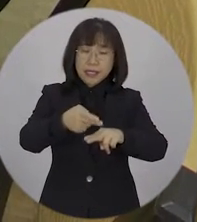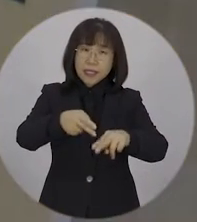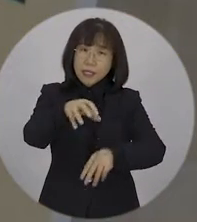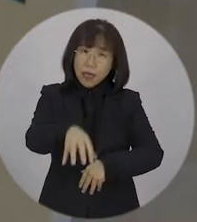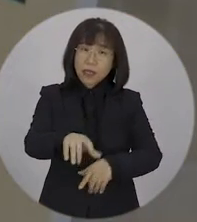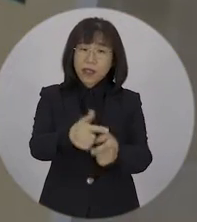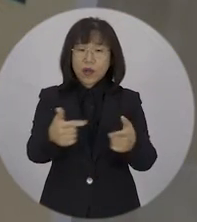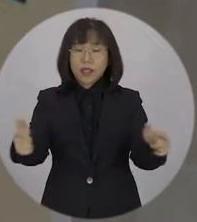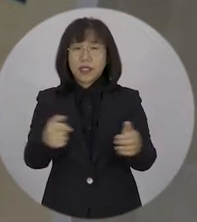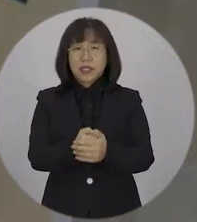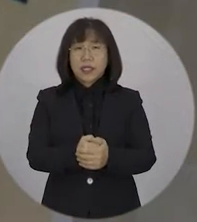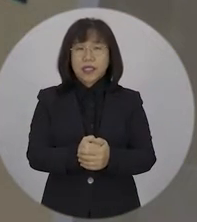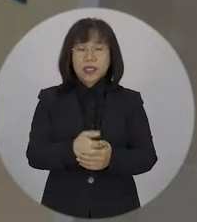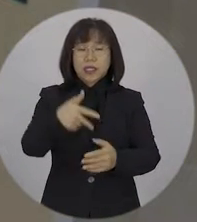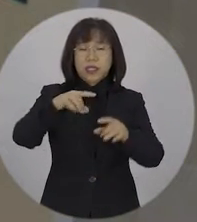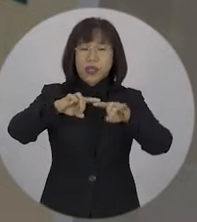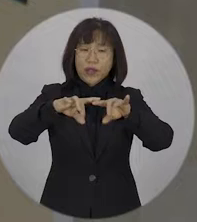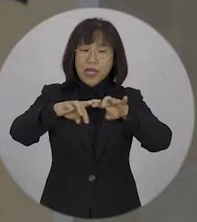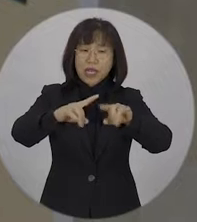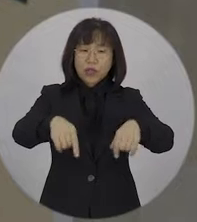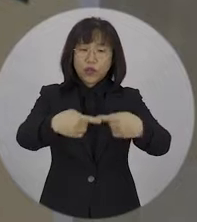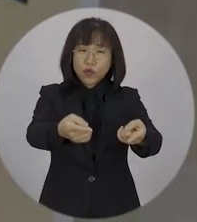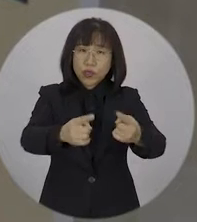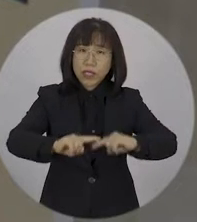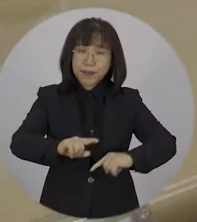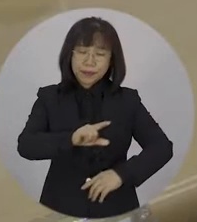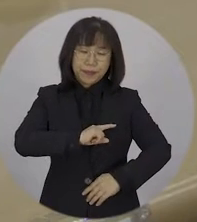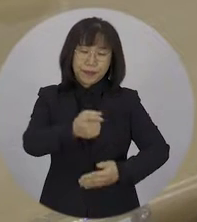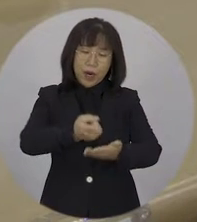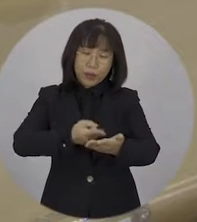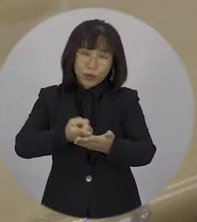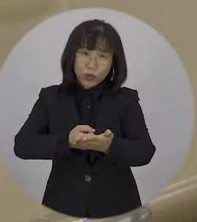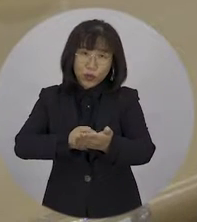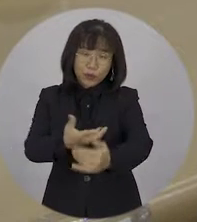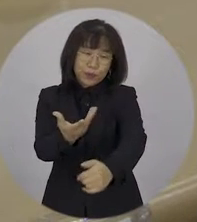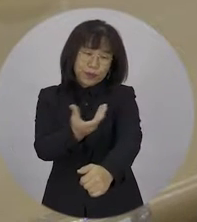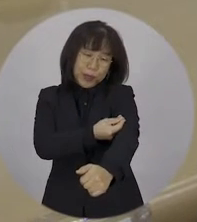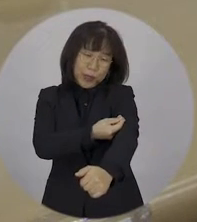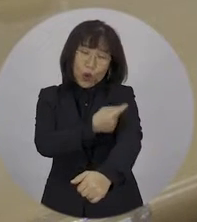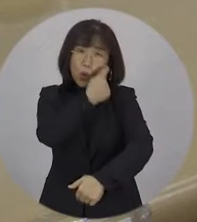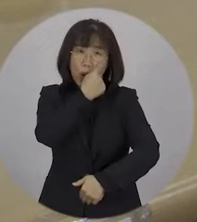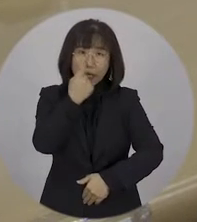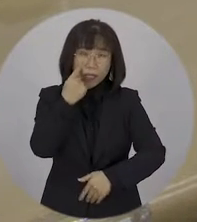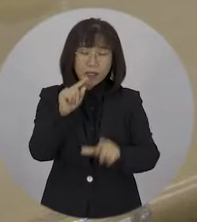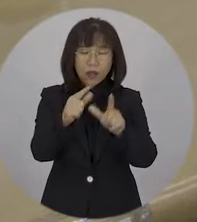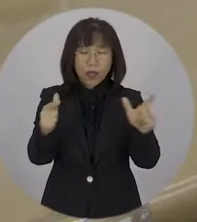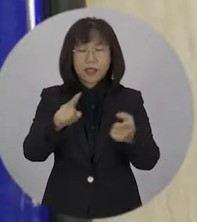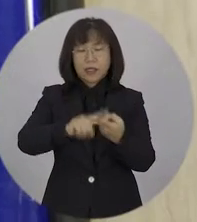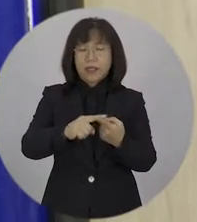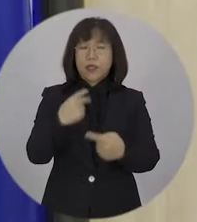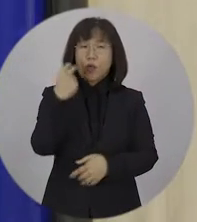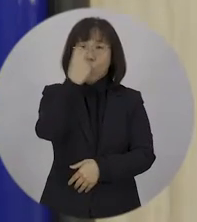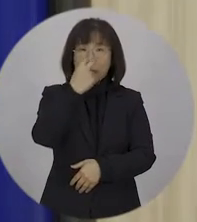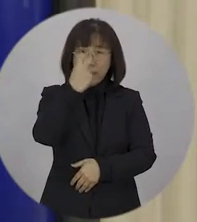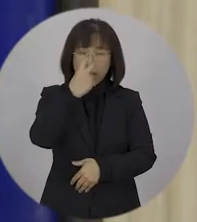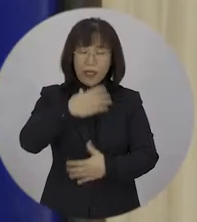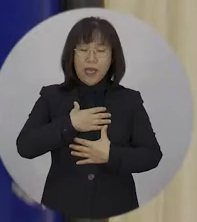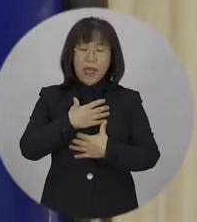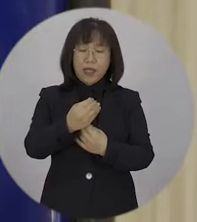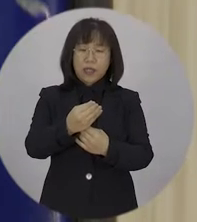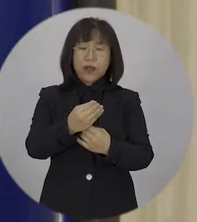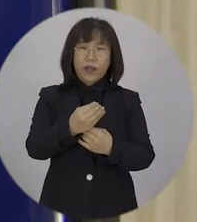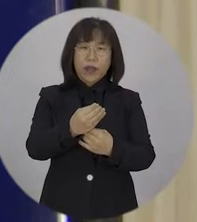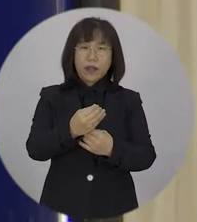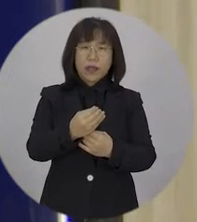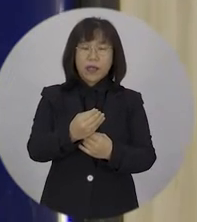이용 시설에 대한 전자 출입 명부 작성 과 접종 여부 확인 등 방역 수칙을 지도 점검에 안전하고 편안한